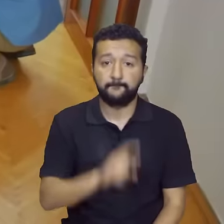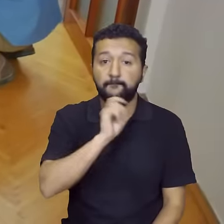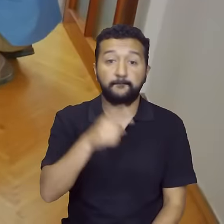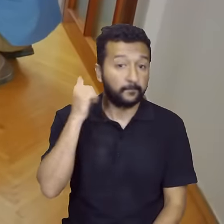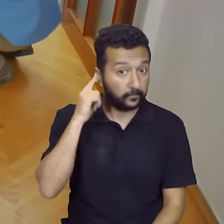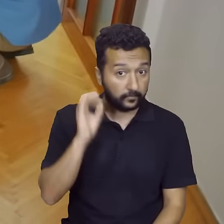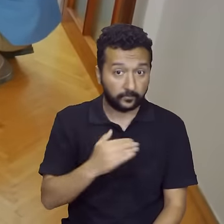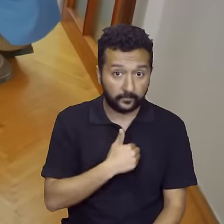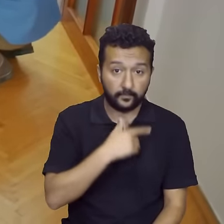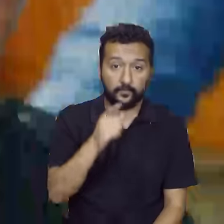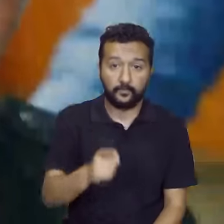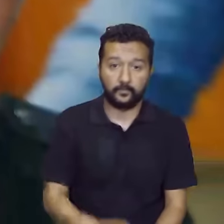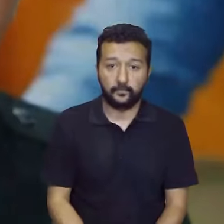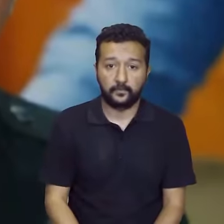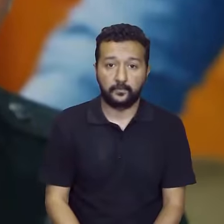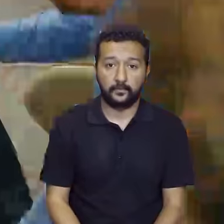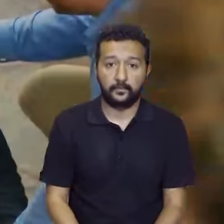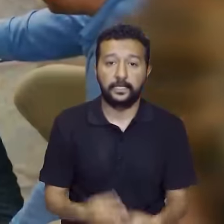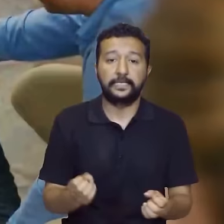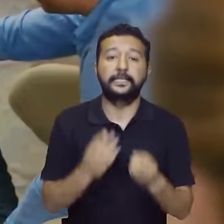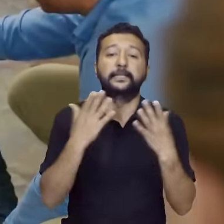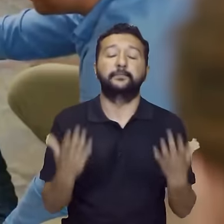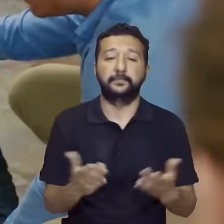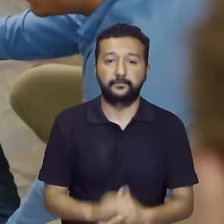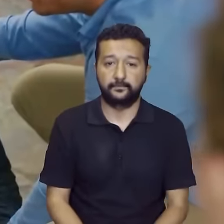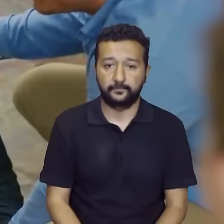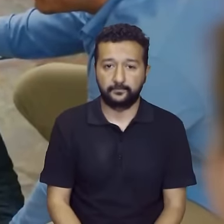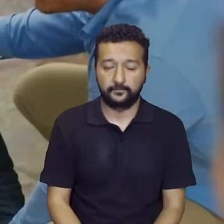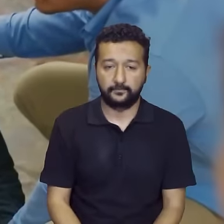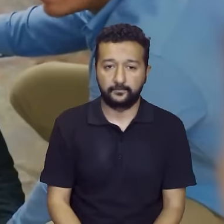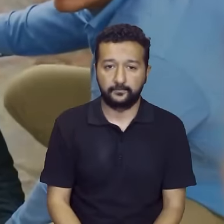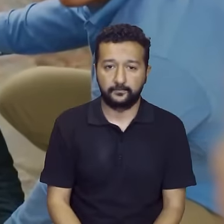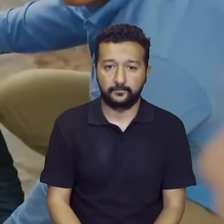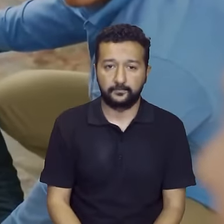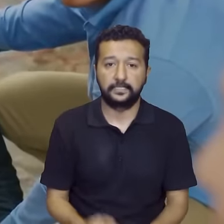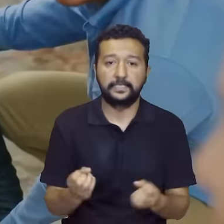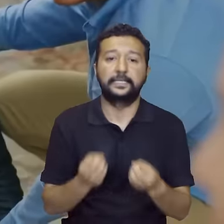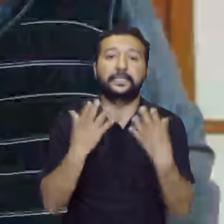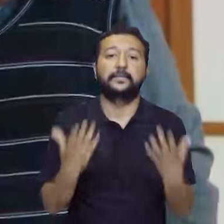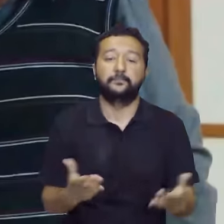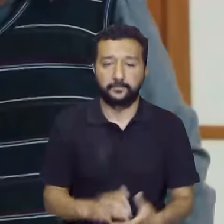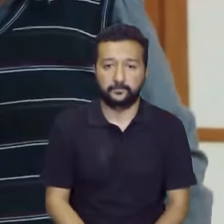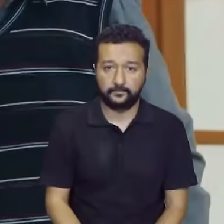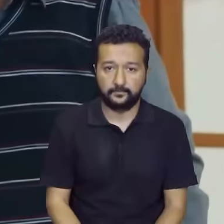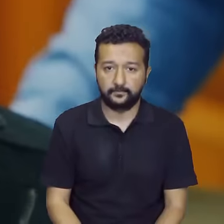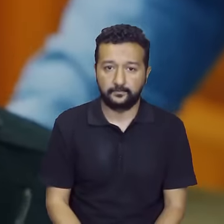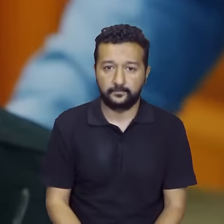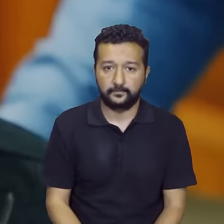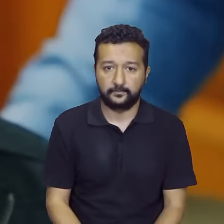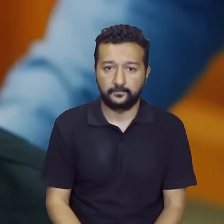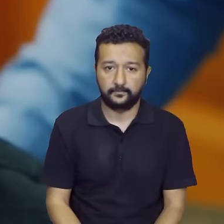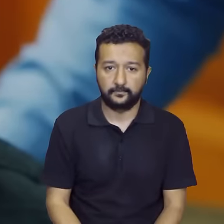Amca duyuyor musun beni? Amca. Yetiremedim. Sabit gözleri bömbön. Yetiremedim. Itır'la Tarık Münir'e